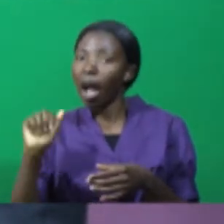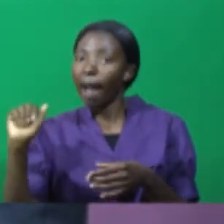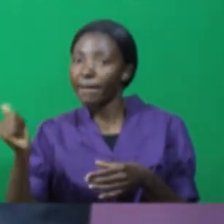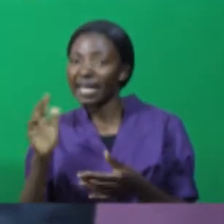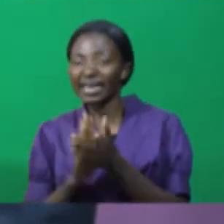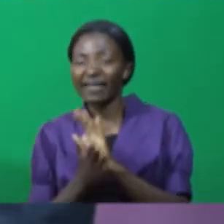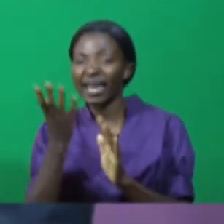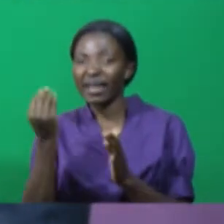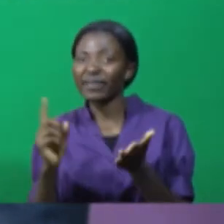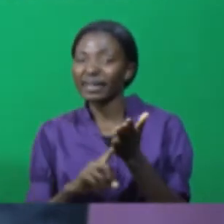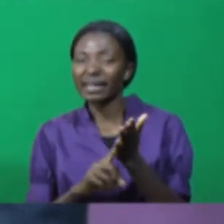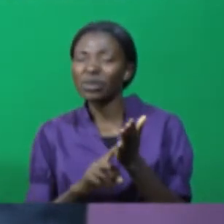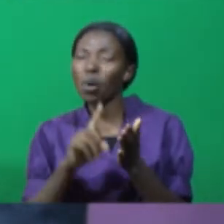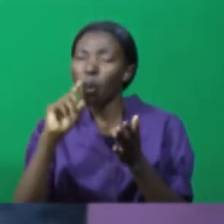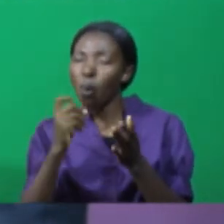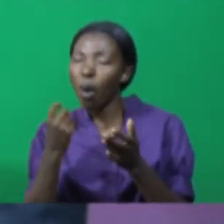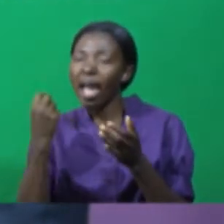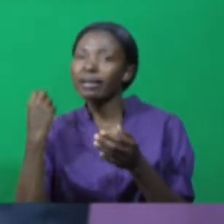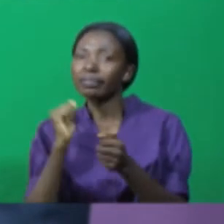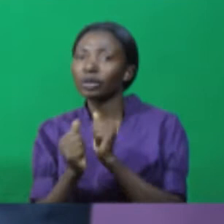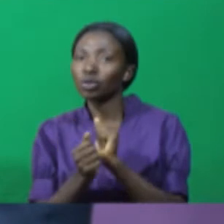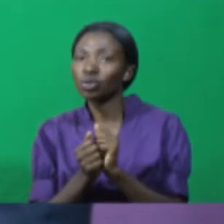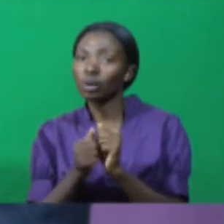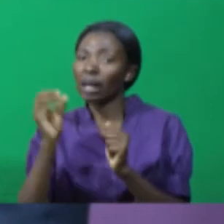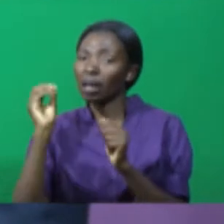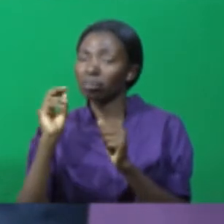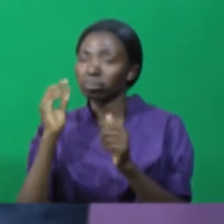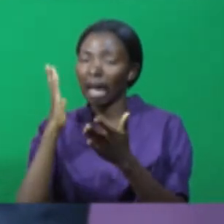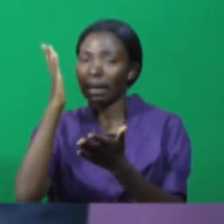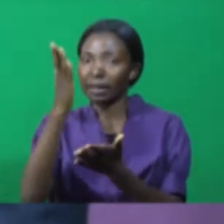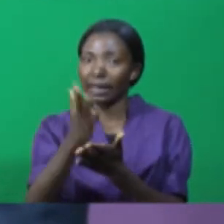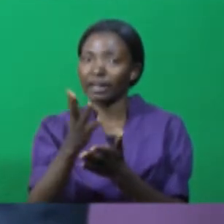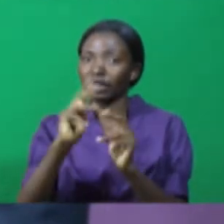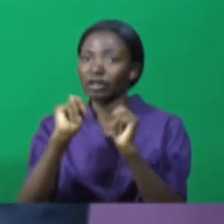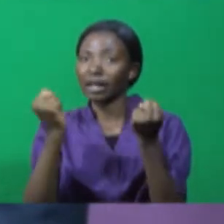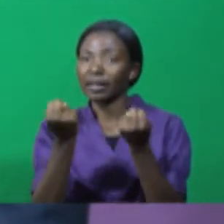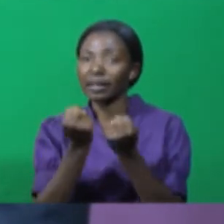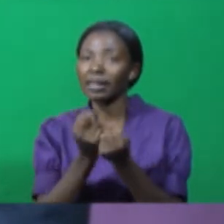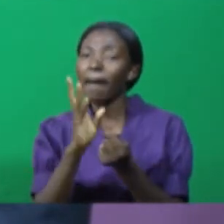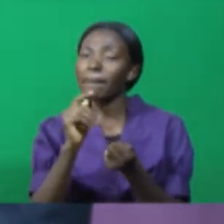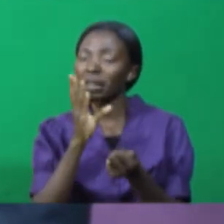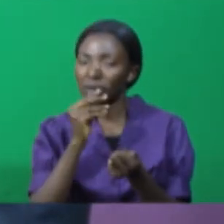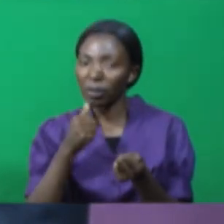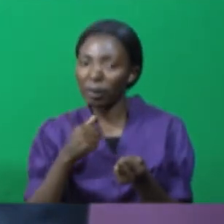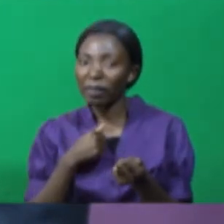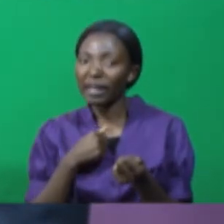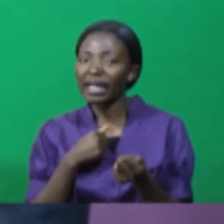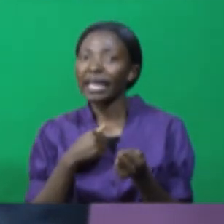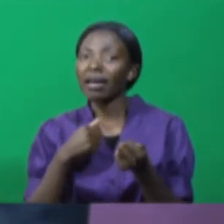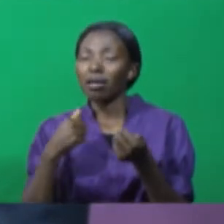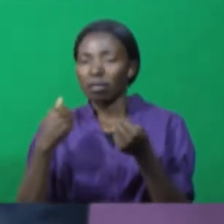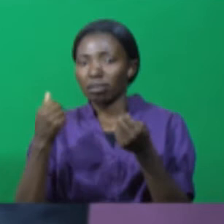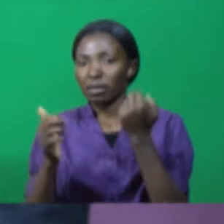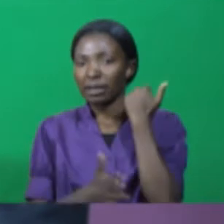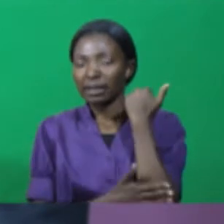Ishe, muchauraya nerudzi rwakarurama here? Ko iye haana kundiudza here achiti ihanzvadzi yangu. Naiye mukadzi haana kuti